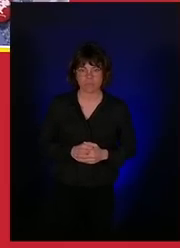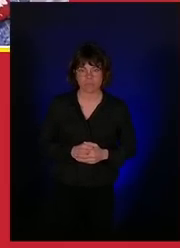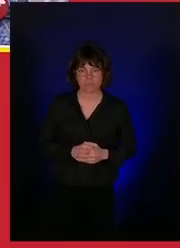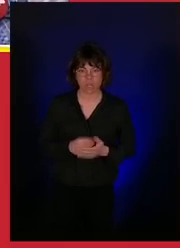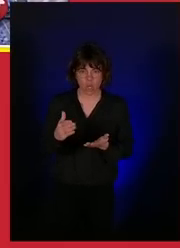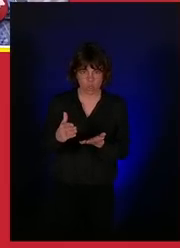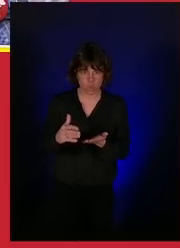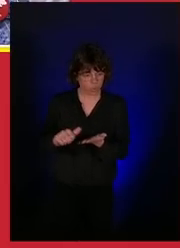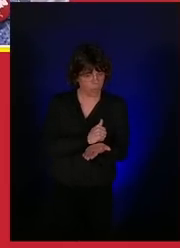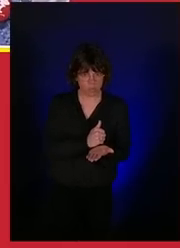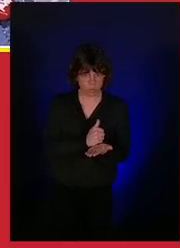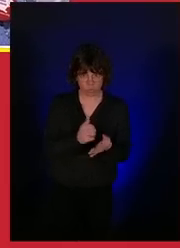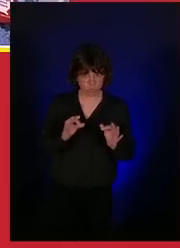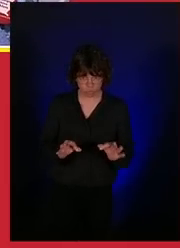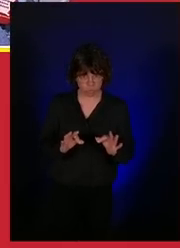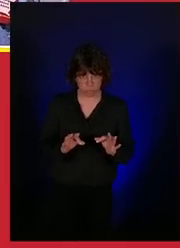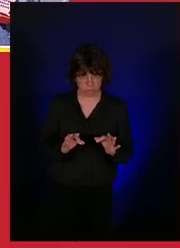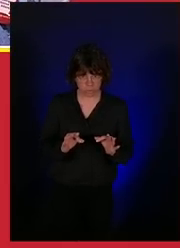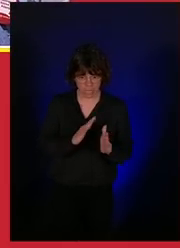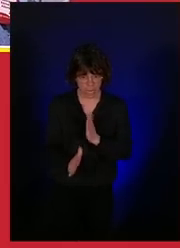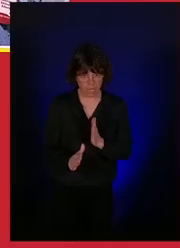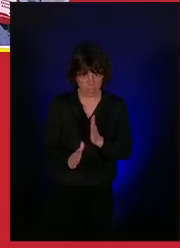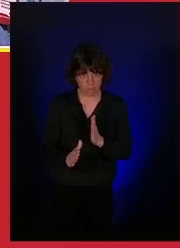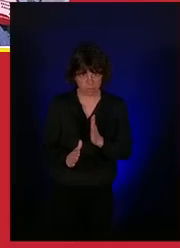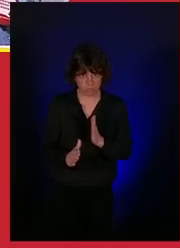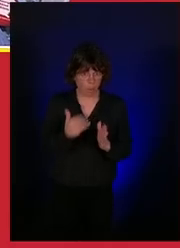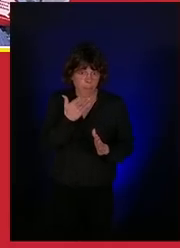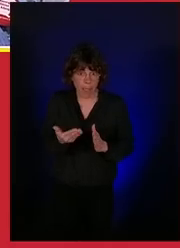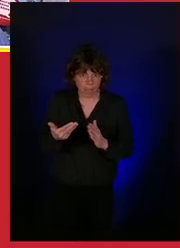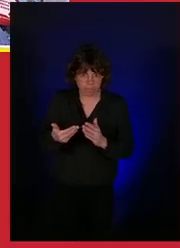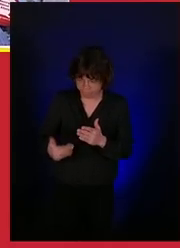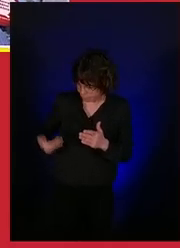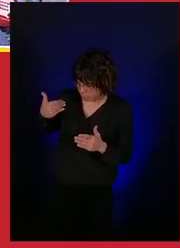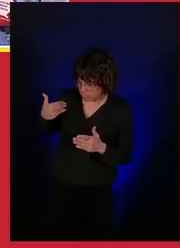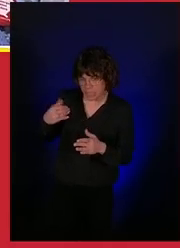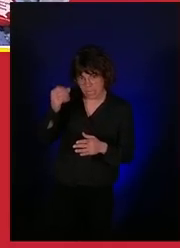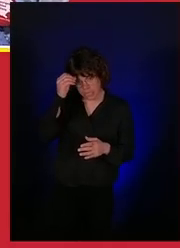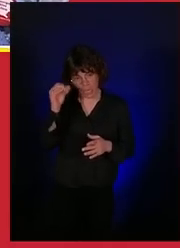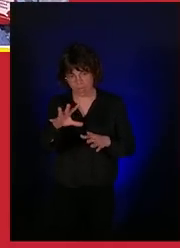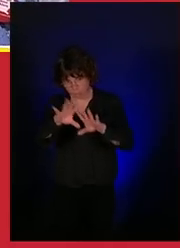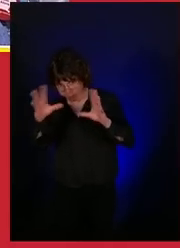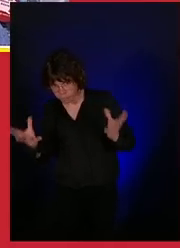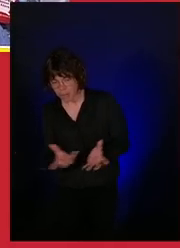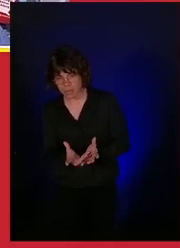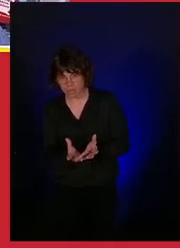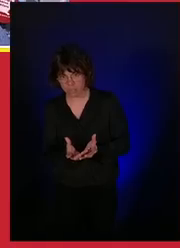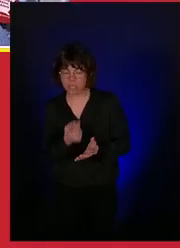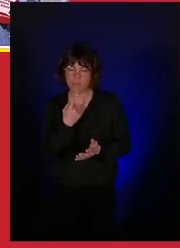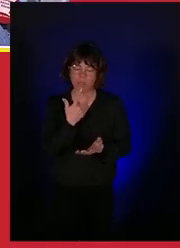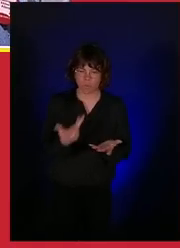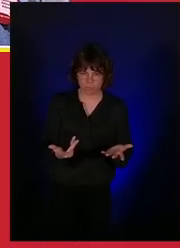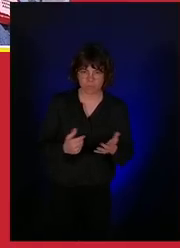La suppression effective, qui n'a pas été possible jusqu'à maintenant, des déclarations globales,